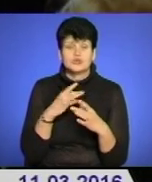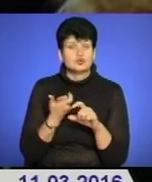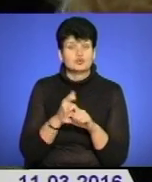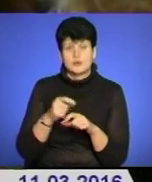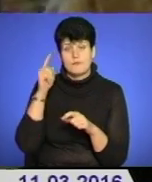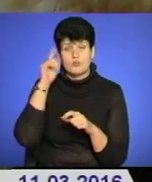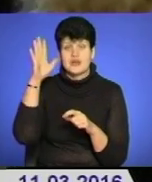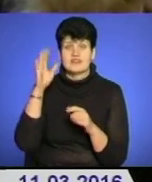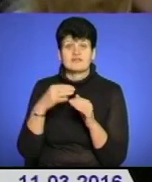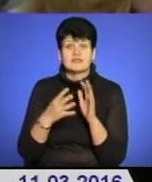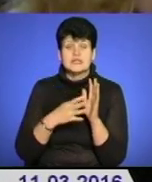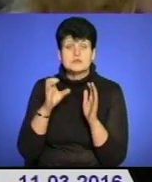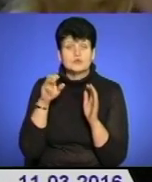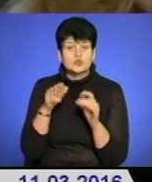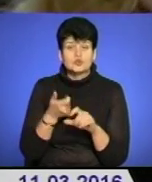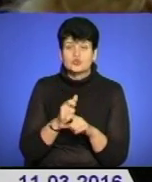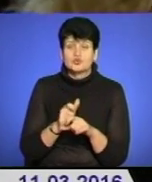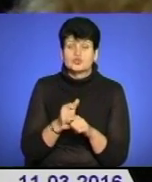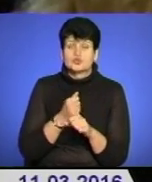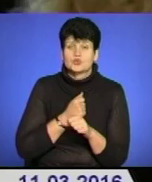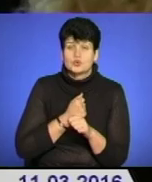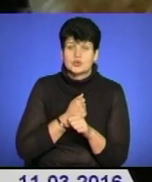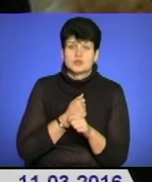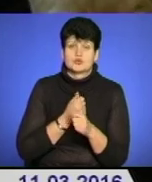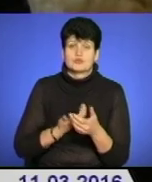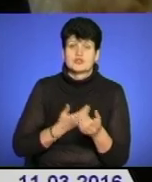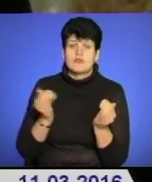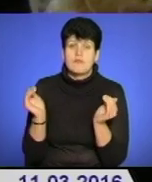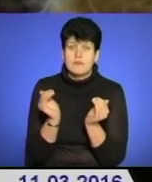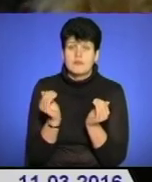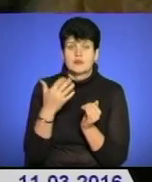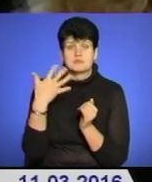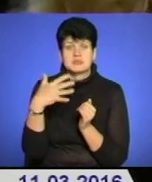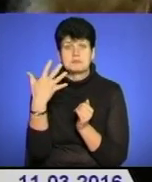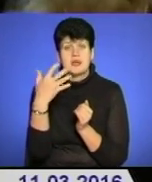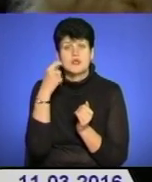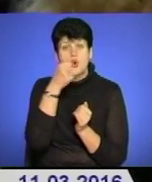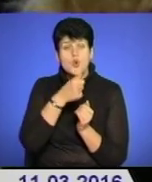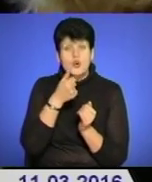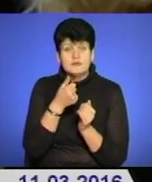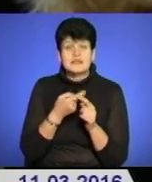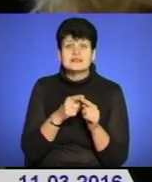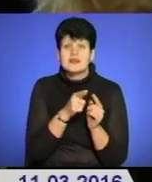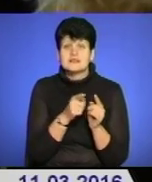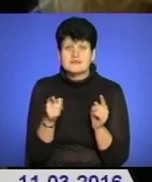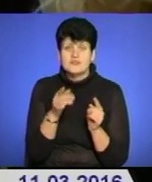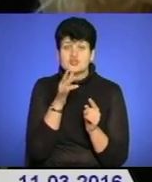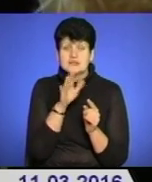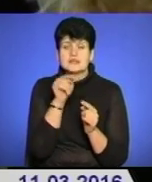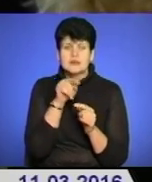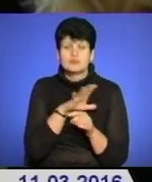19 столітті. Дуже шкода, що композитор прожив мале життя, 55 років. Але за цей час не було